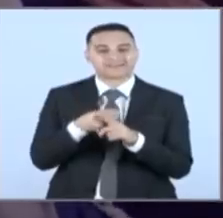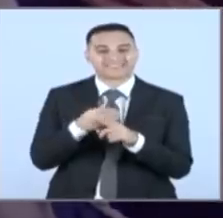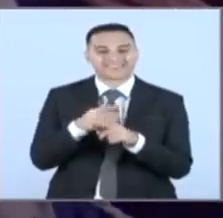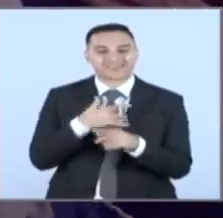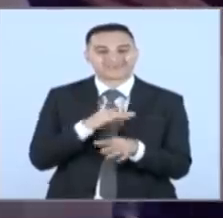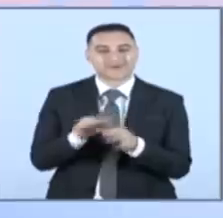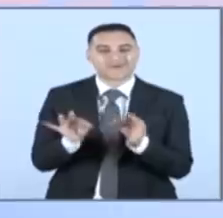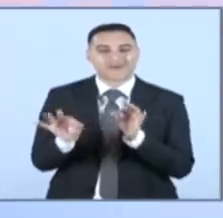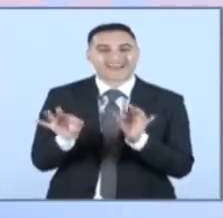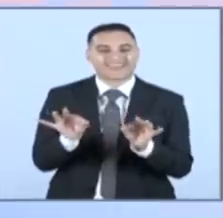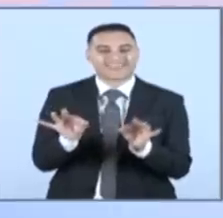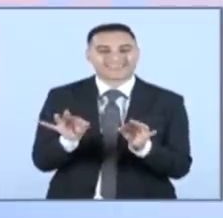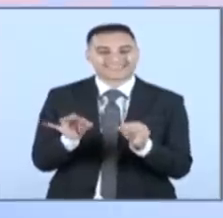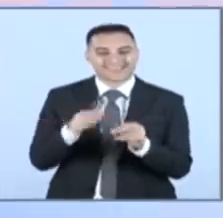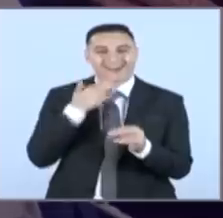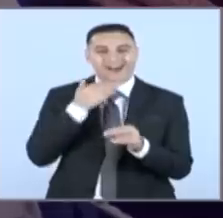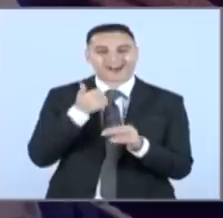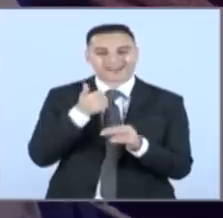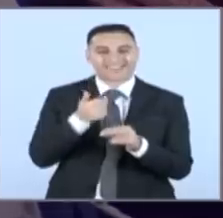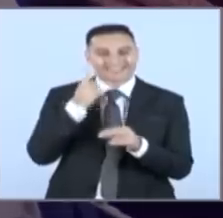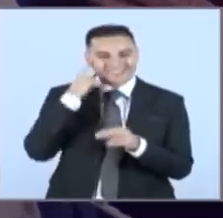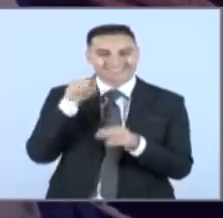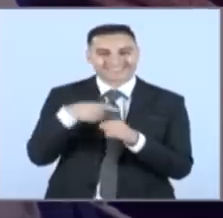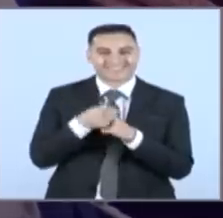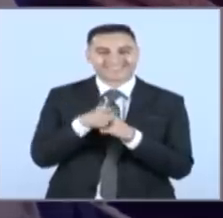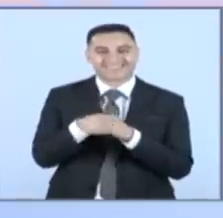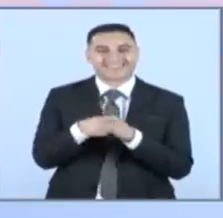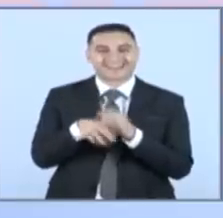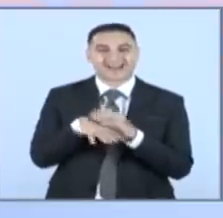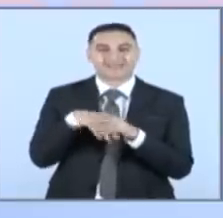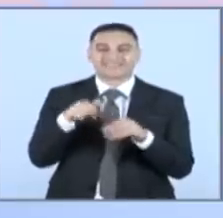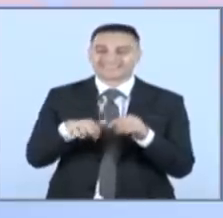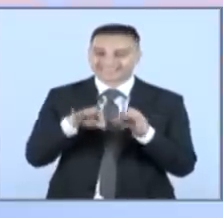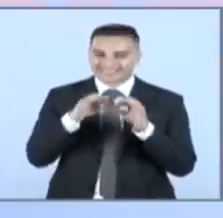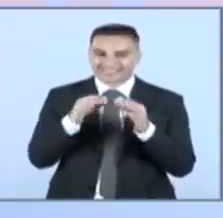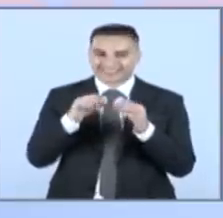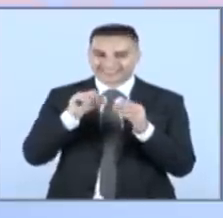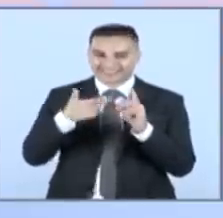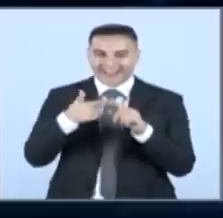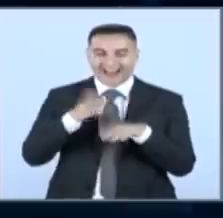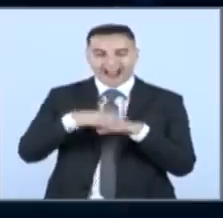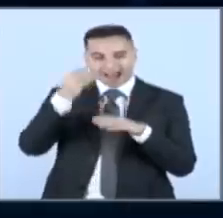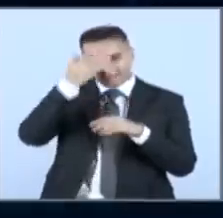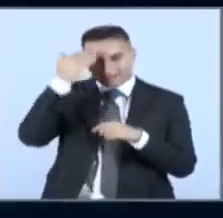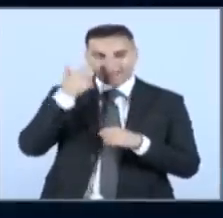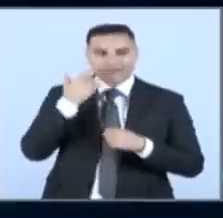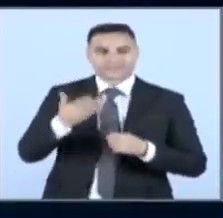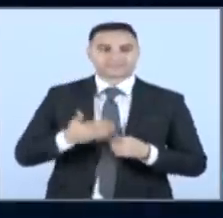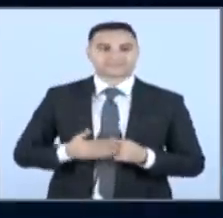بيسخنهم فعلا. حلو، عجبتني، ملعوبة. ودلوقتي مع الفقرة الثانية، فقرة المعرفة.